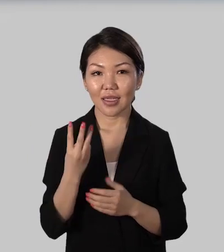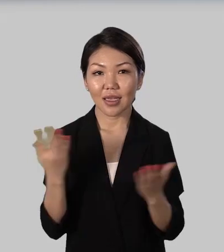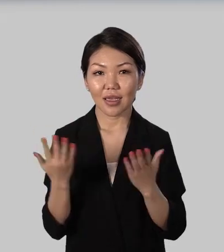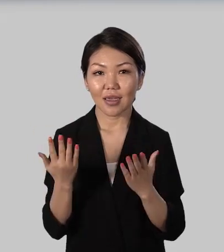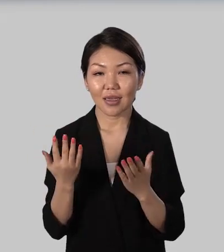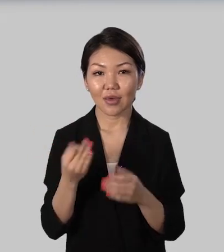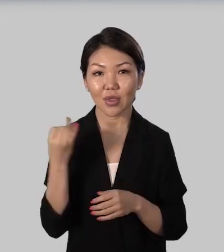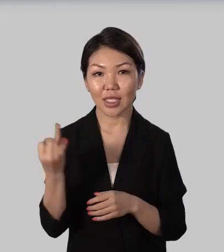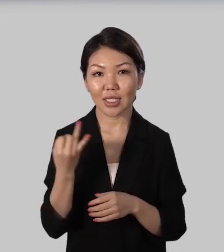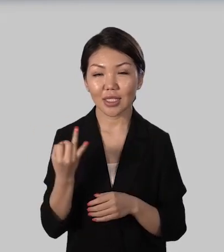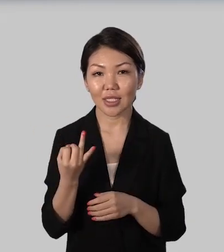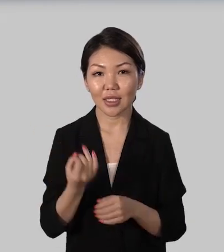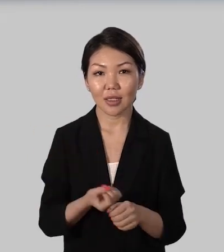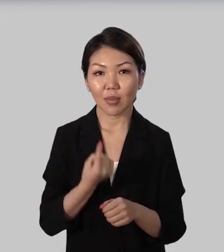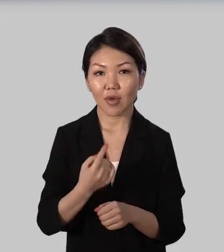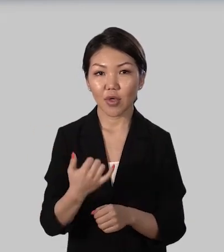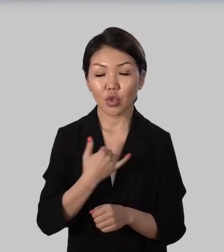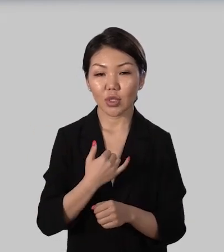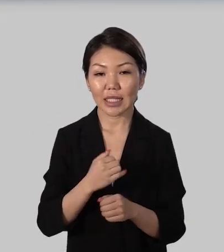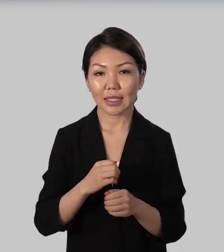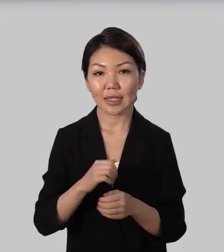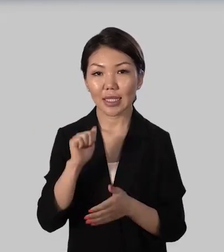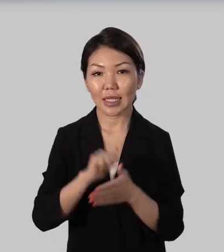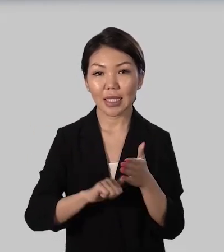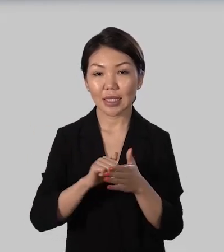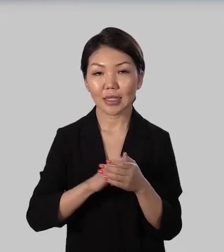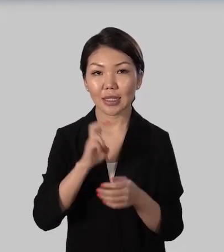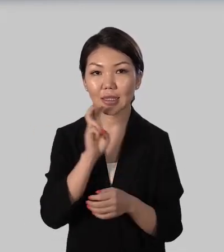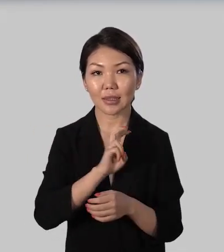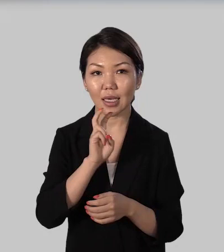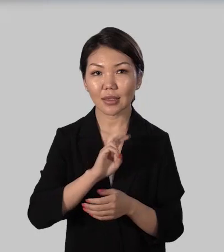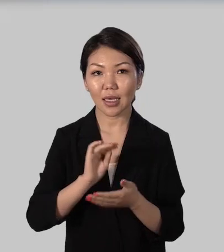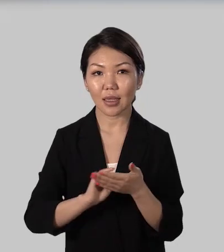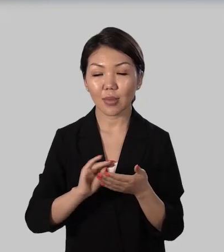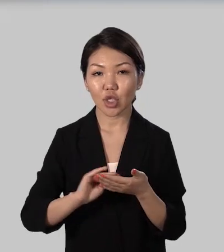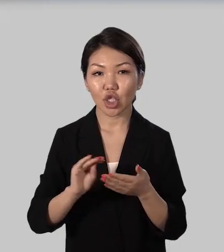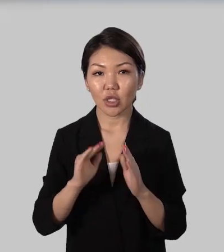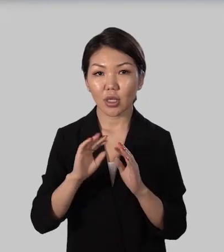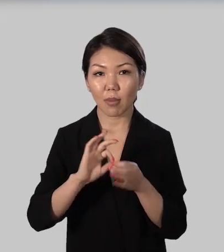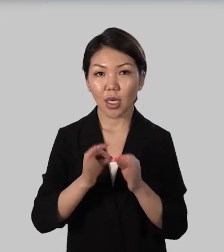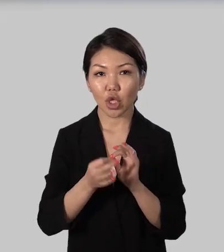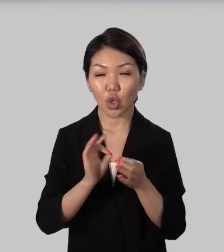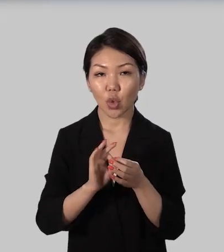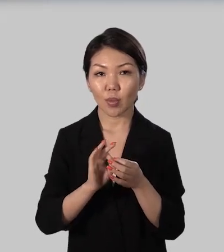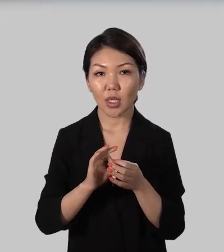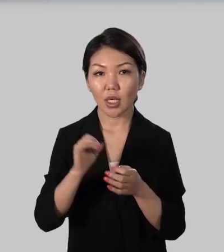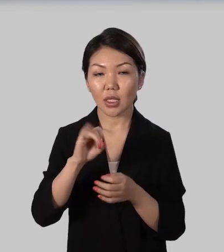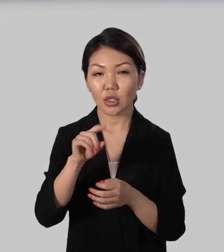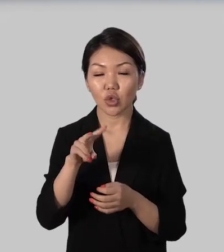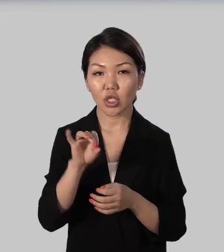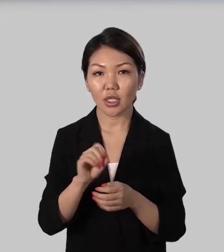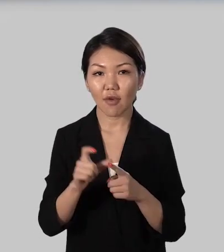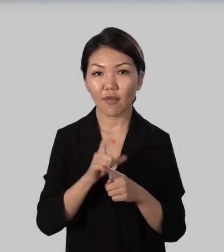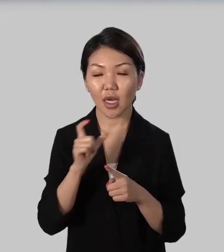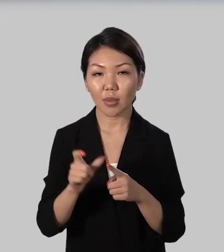вызывают у нас сказки напишите подробное изложение фрагмента из повести